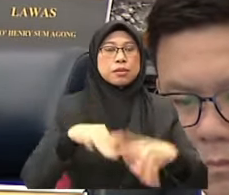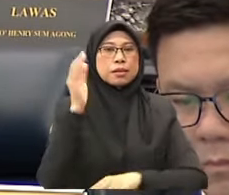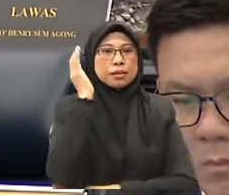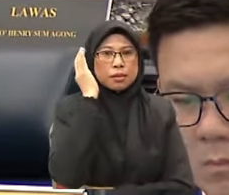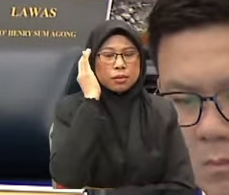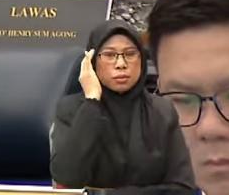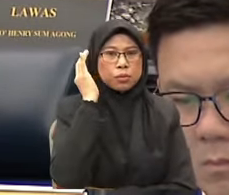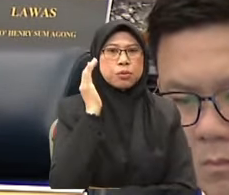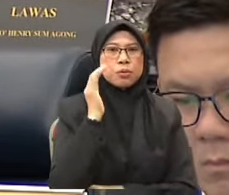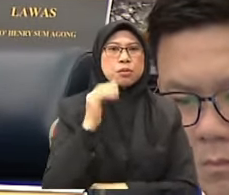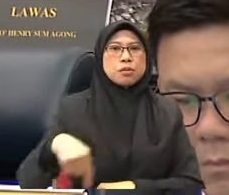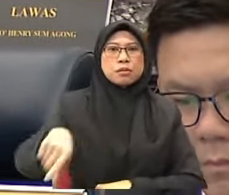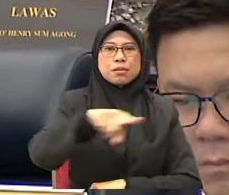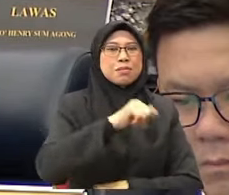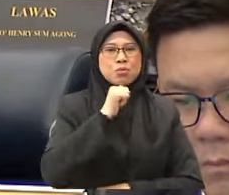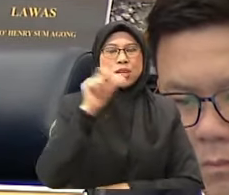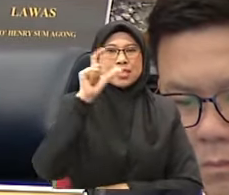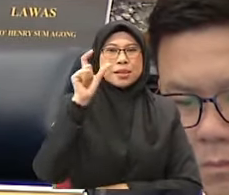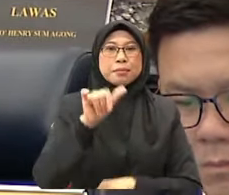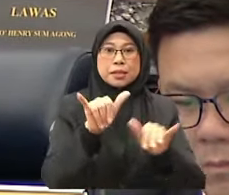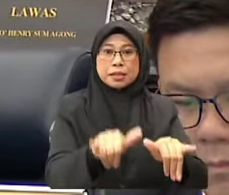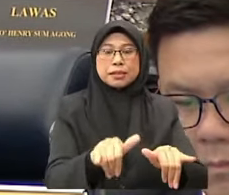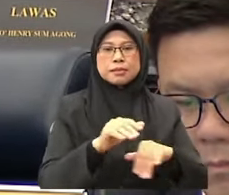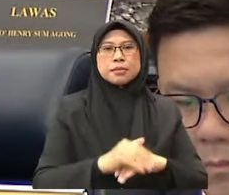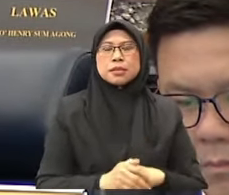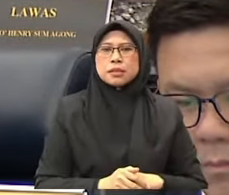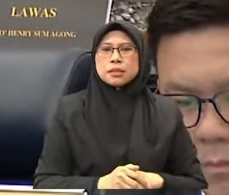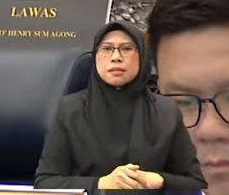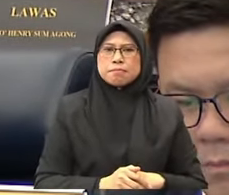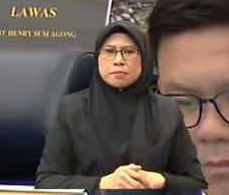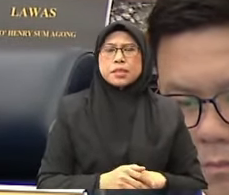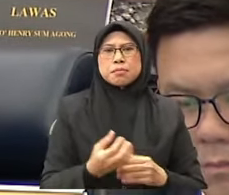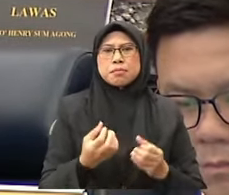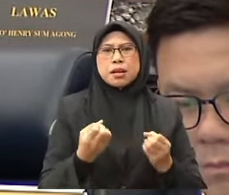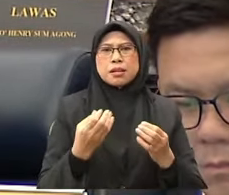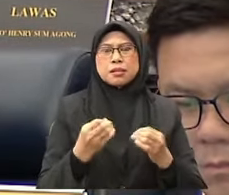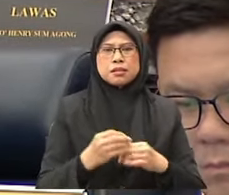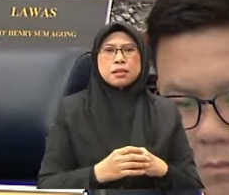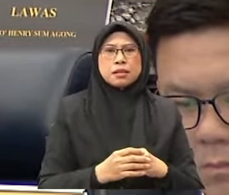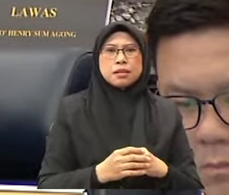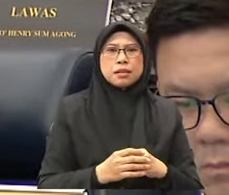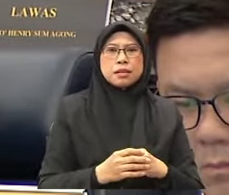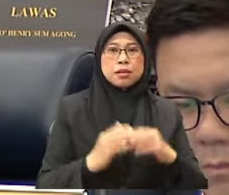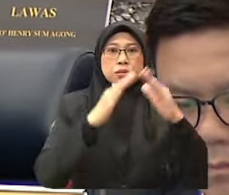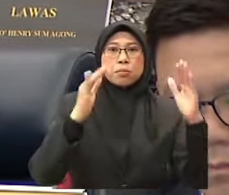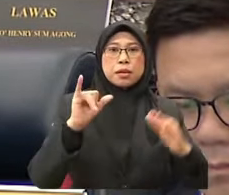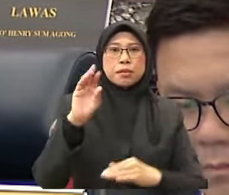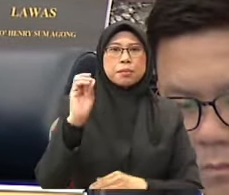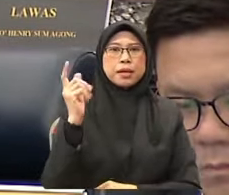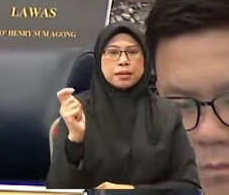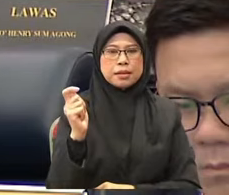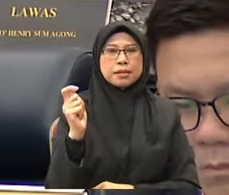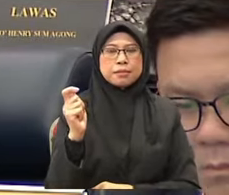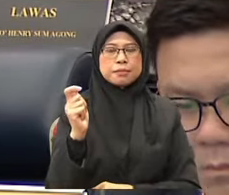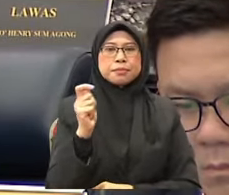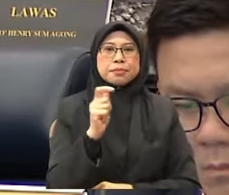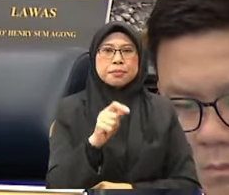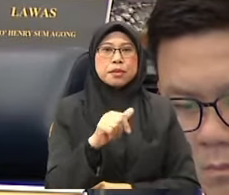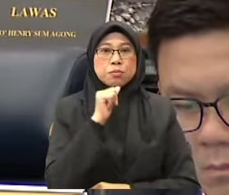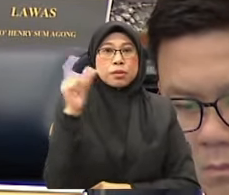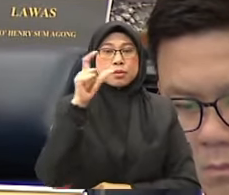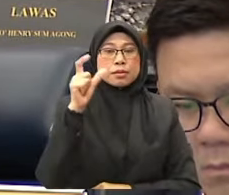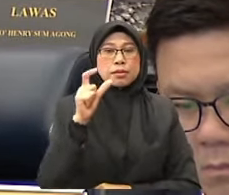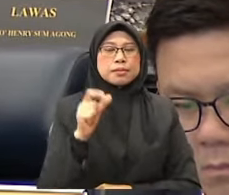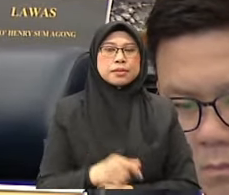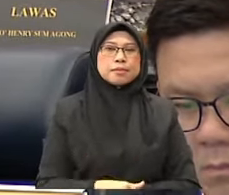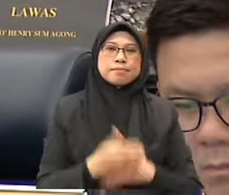maklum, yang penduduknya majoriti bukan Islam, sudah tentu mempunyai lebih banyak rumah ibadat bukan Islam. Saya cukup berterima kasih kepada Kerajaan Madani di bawah